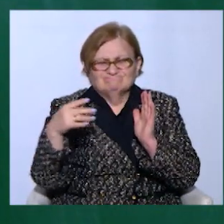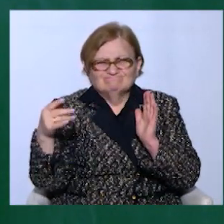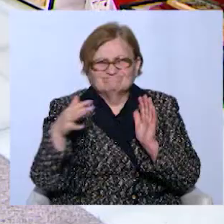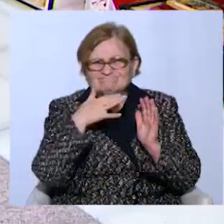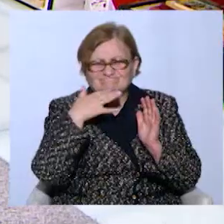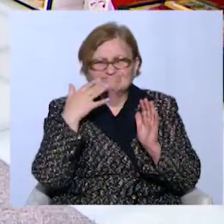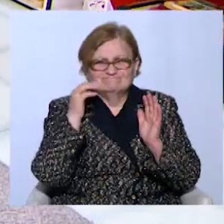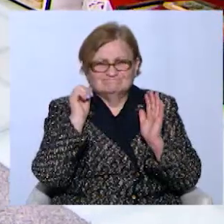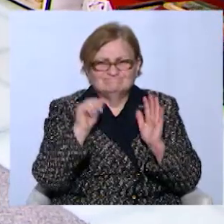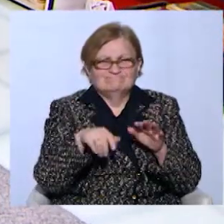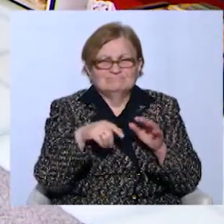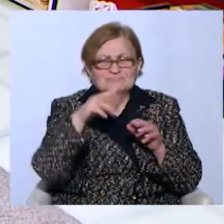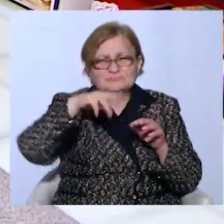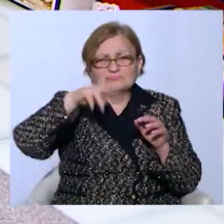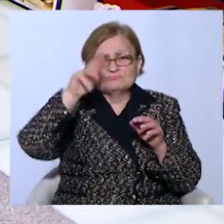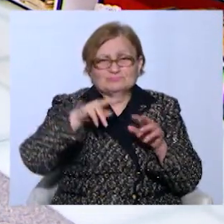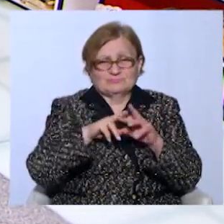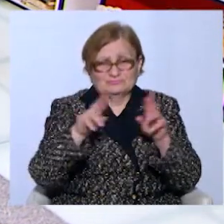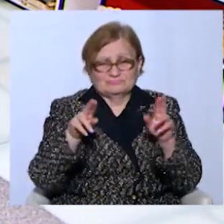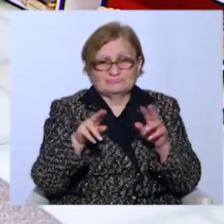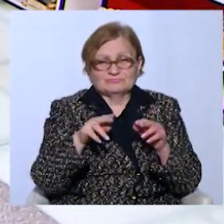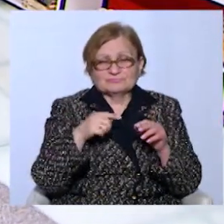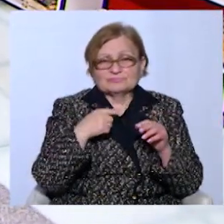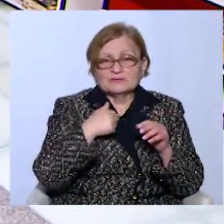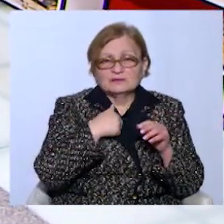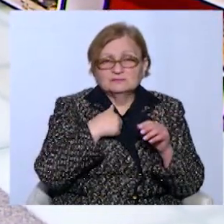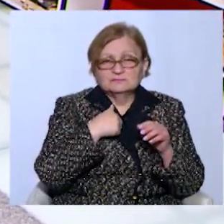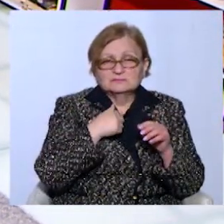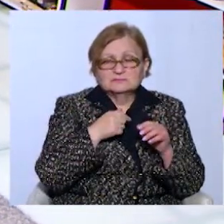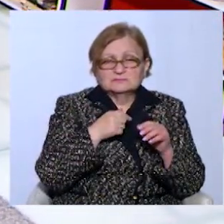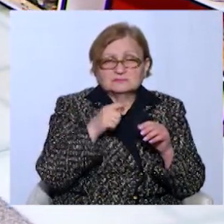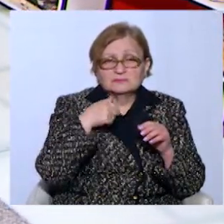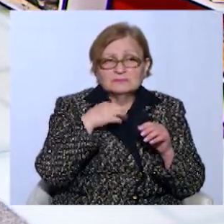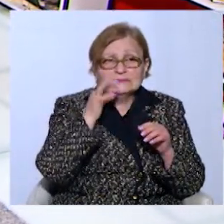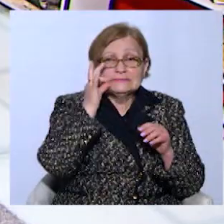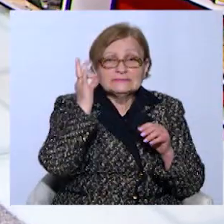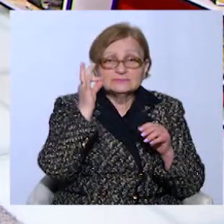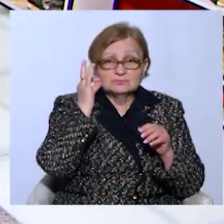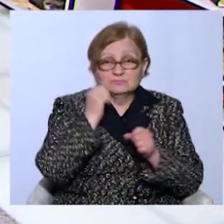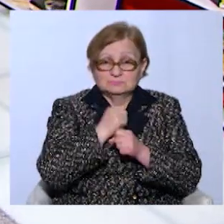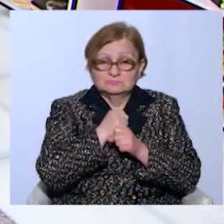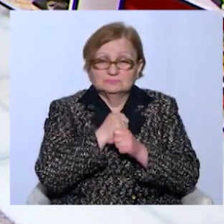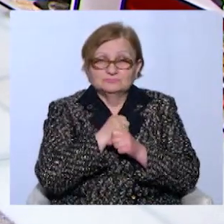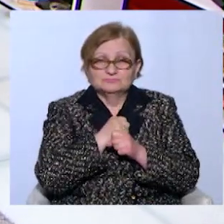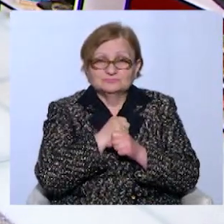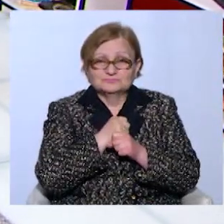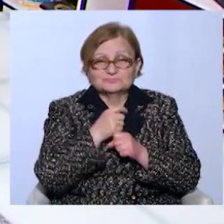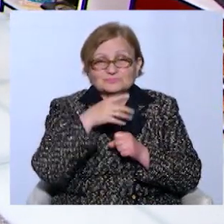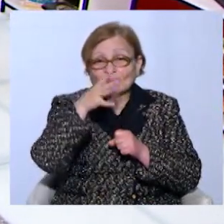უამრავი წილადი, სადაც რიცხვი დამნიშნელი ტოლია. აი აგერ მე სწორედ ასეთ ეშმაკურად გავაკეთებ. ეშმაკურად კი არა,